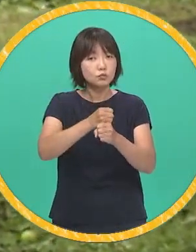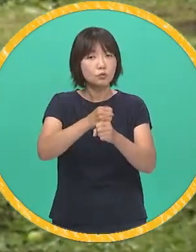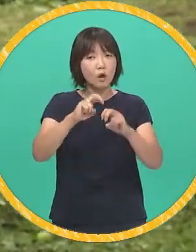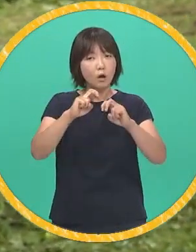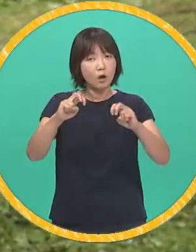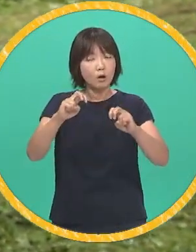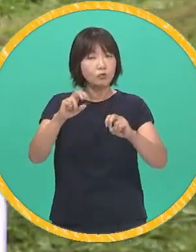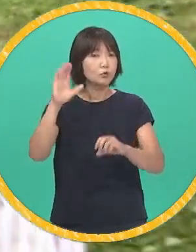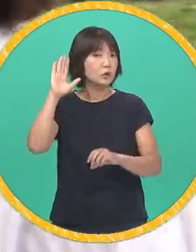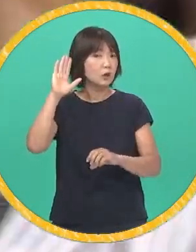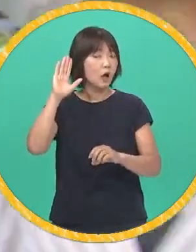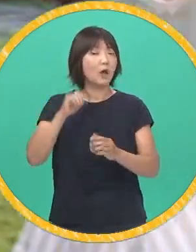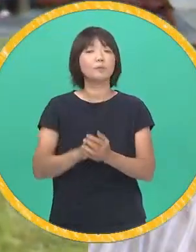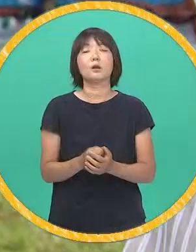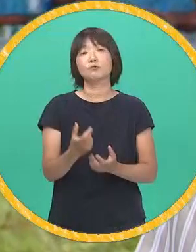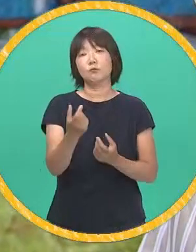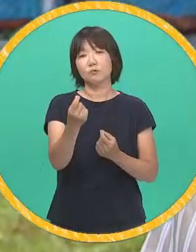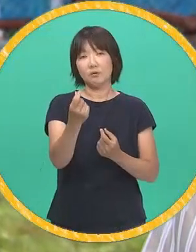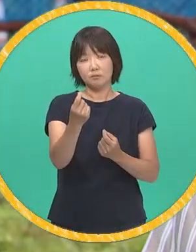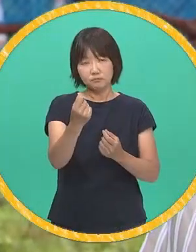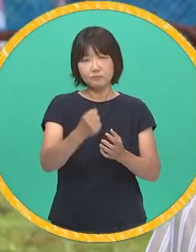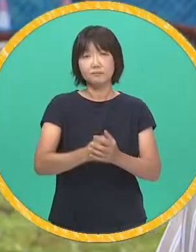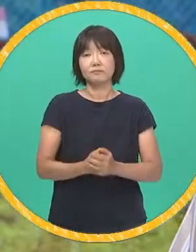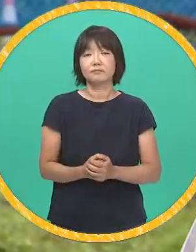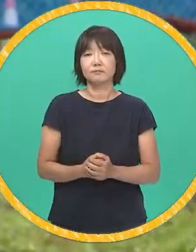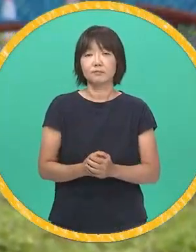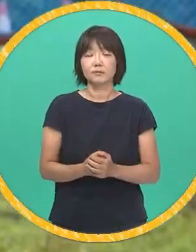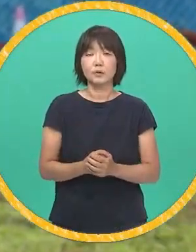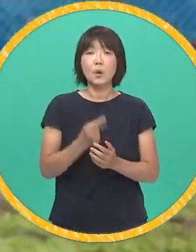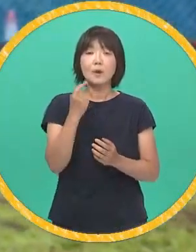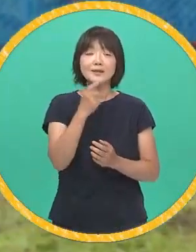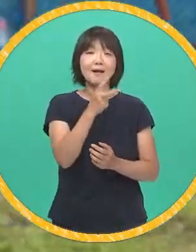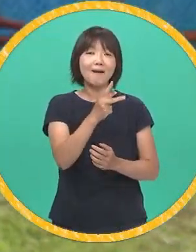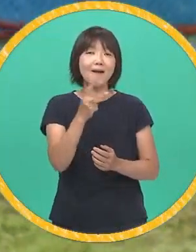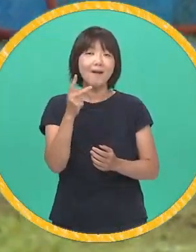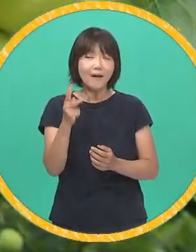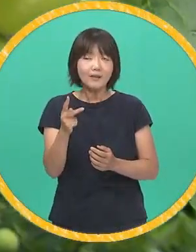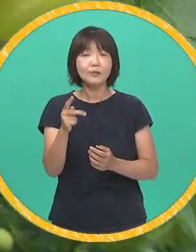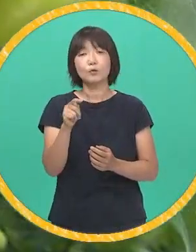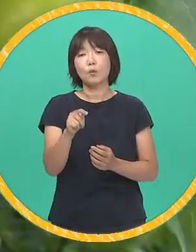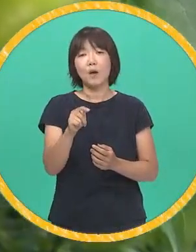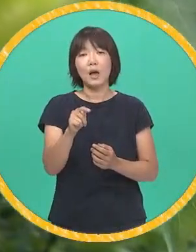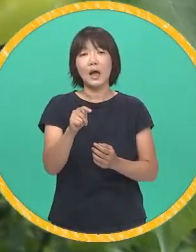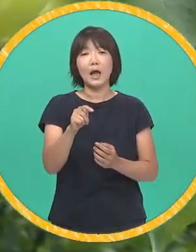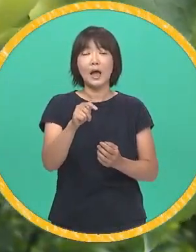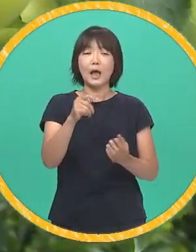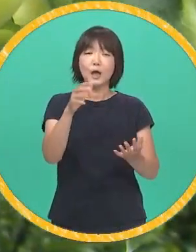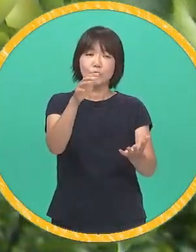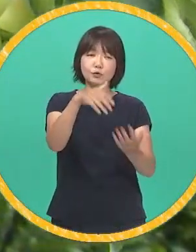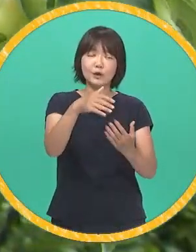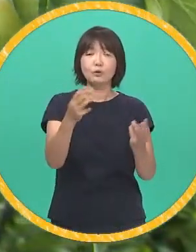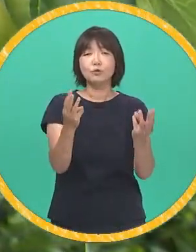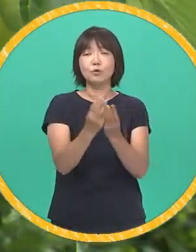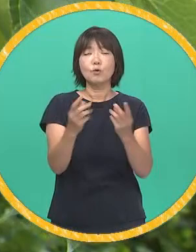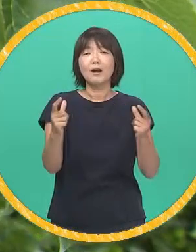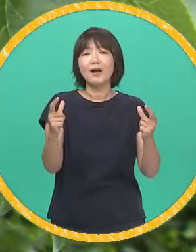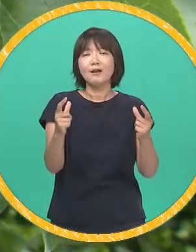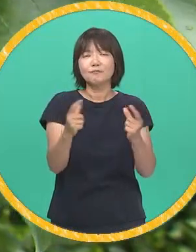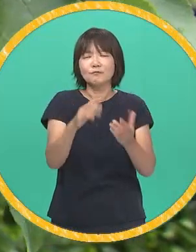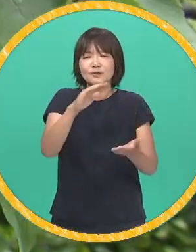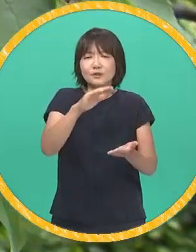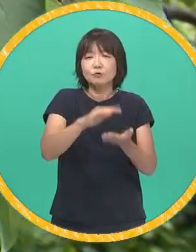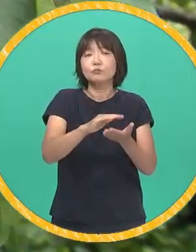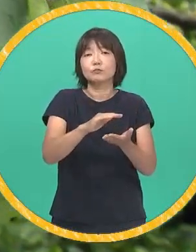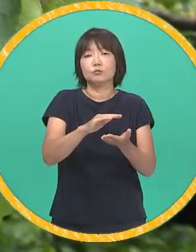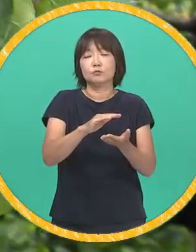いるという噂を聞いたんですけどそうな音せよえっとこの白加賀はですね収穫量がえっと低くて安定しない